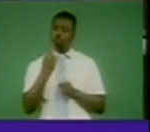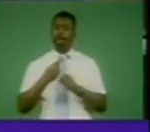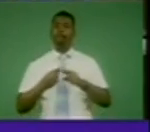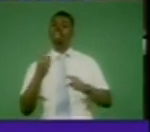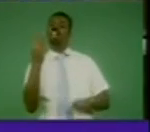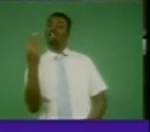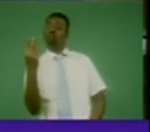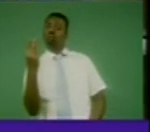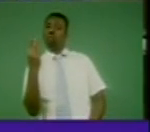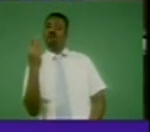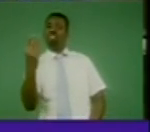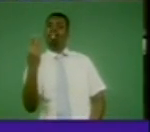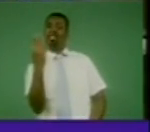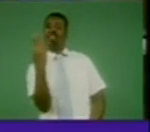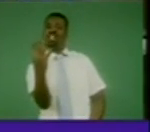334,